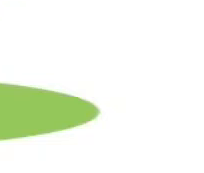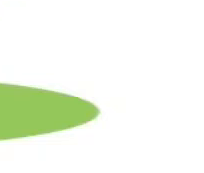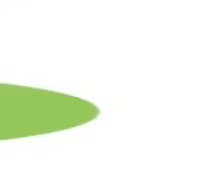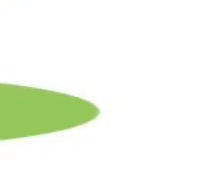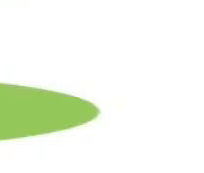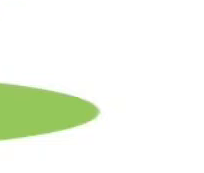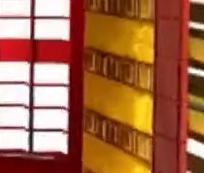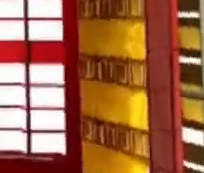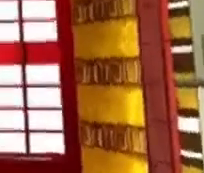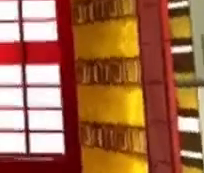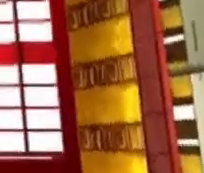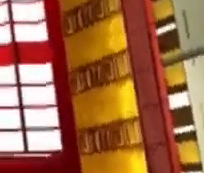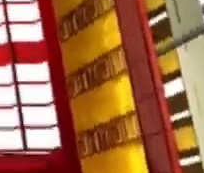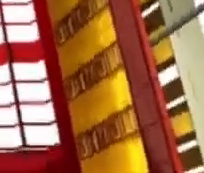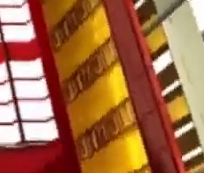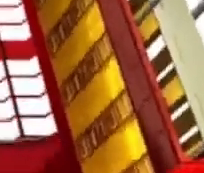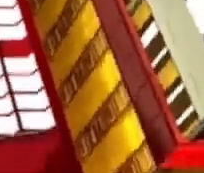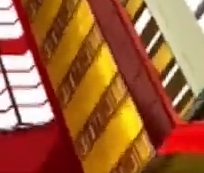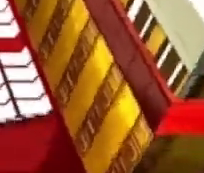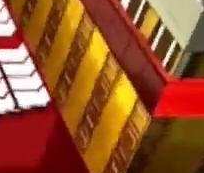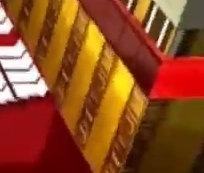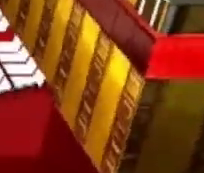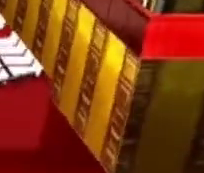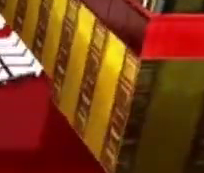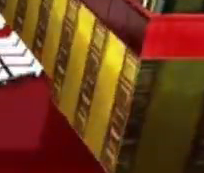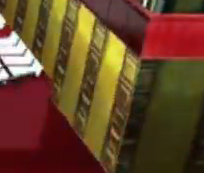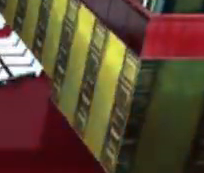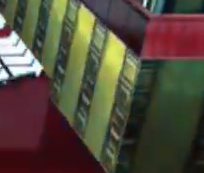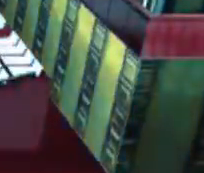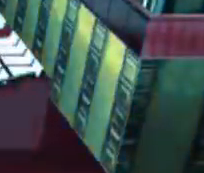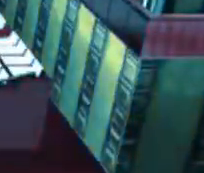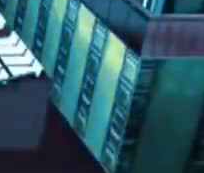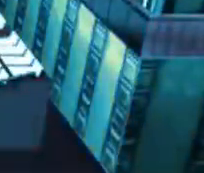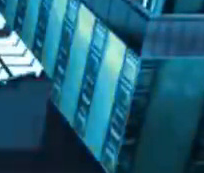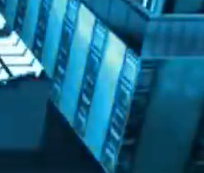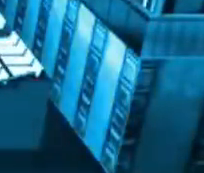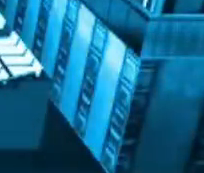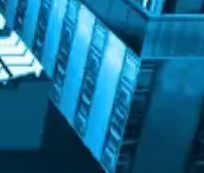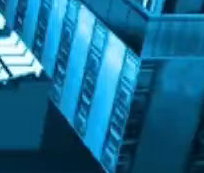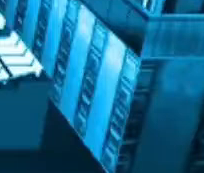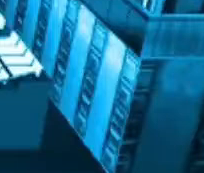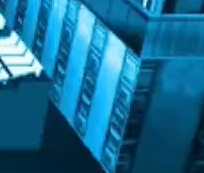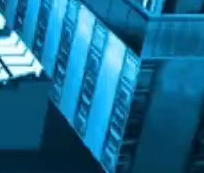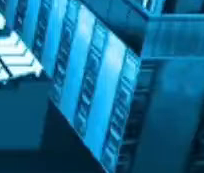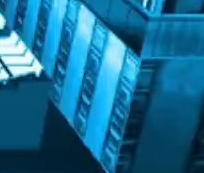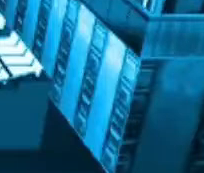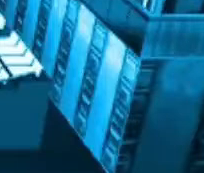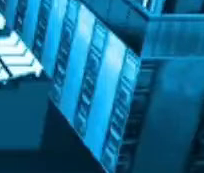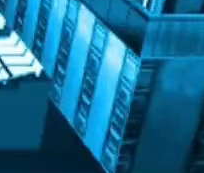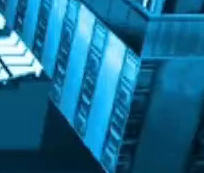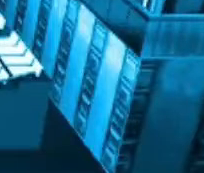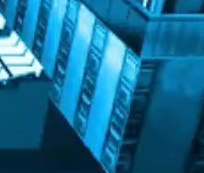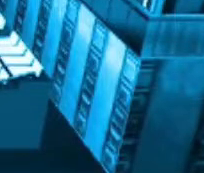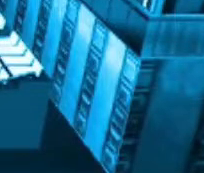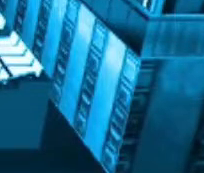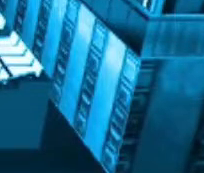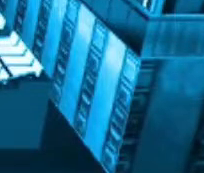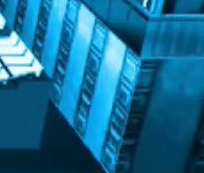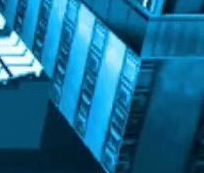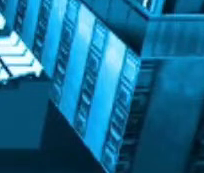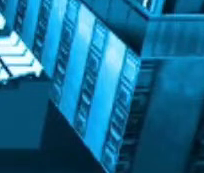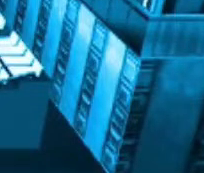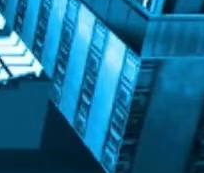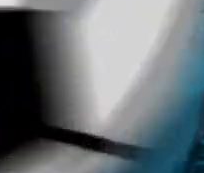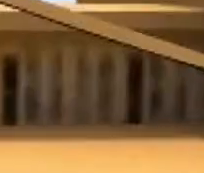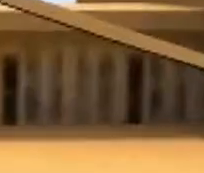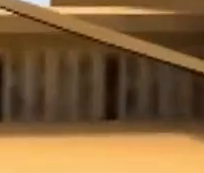47 nchini, ambapo zaidi ya 40 ziliidhinisha mswada huo na kusambaza matokeo yao bungeni,